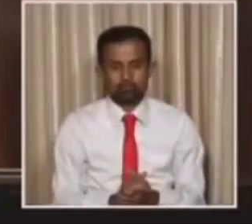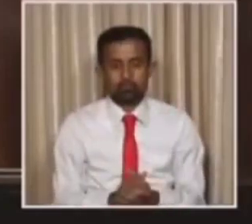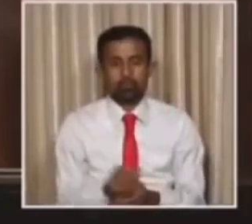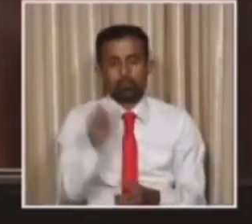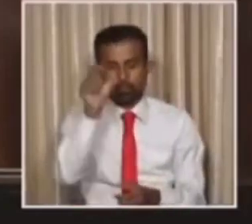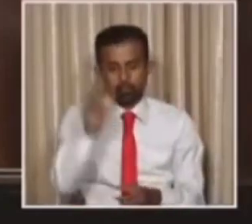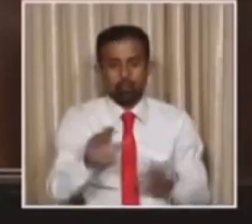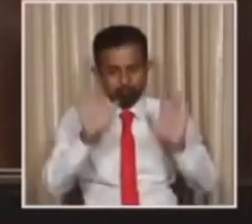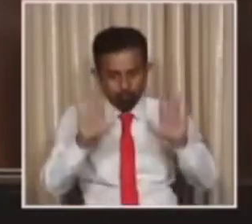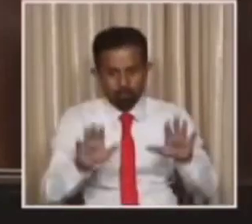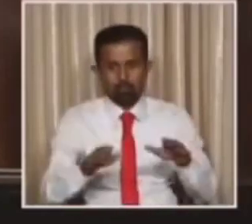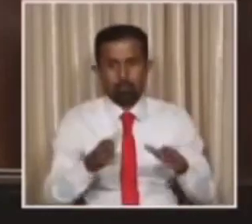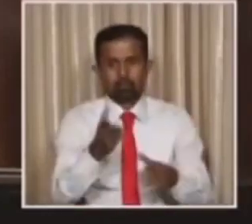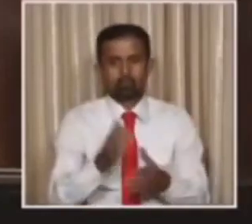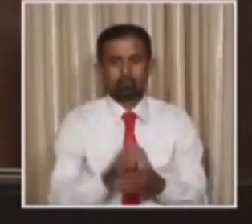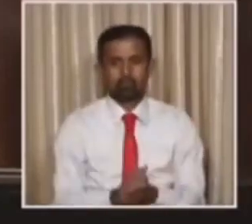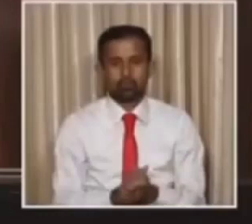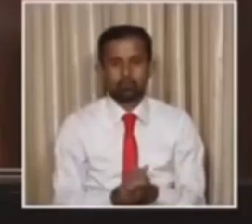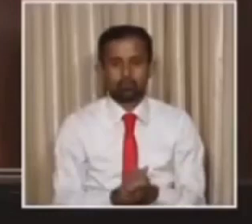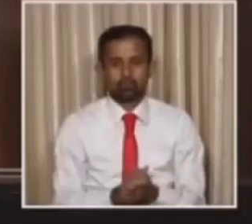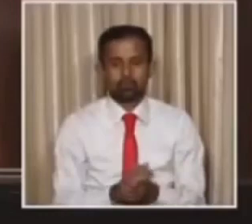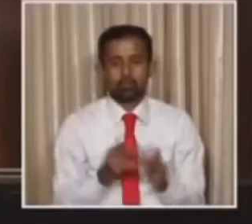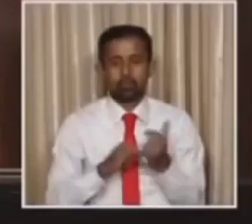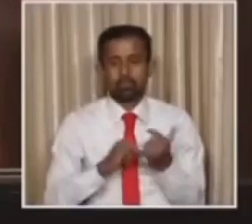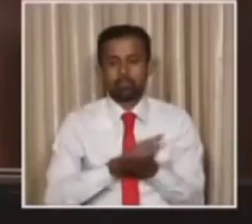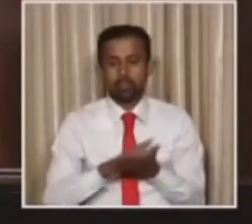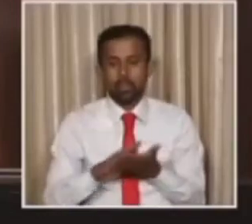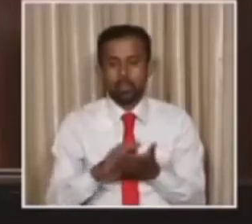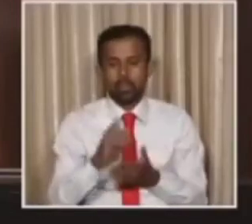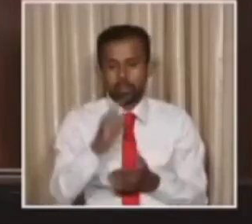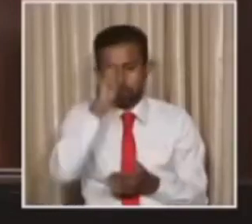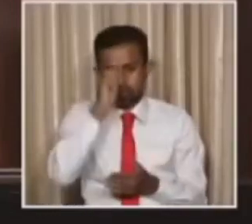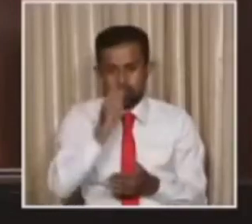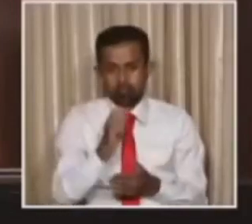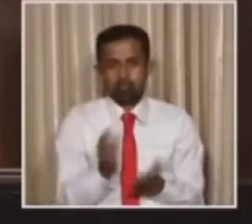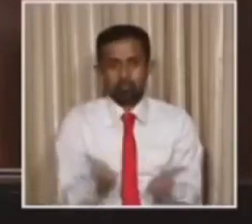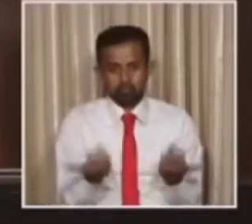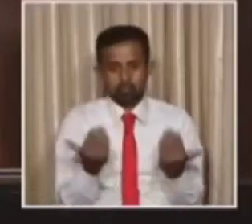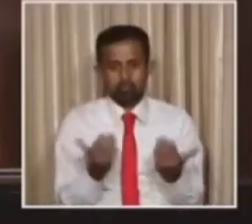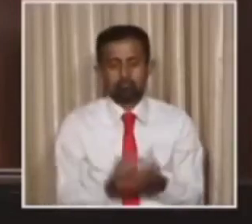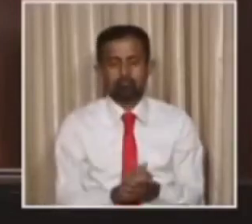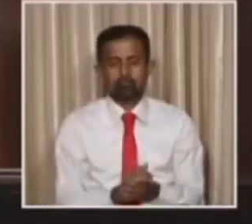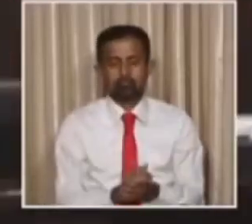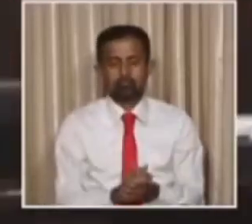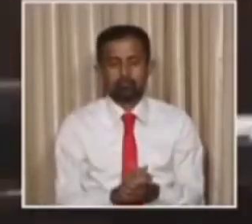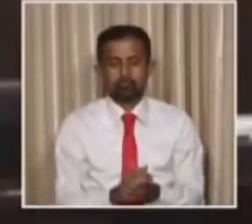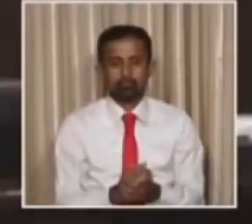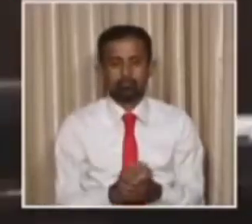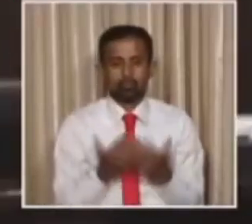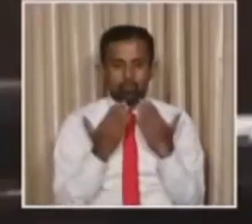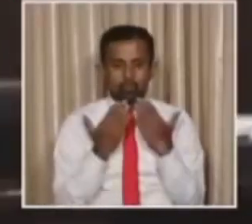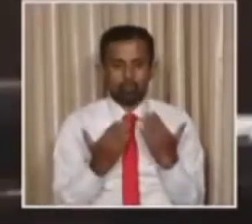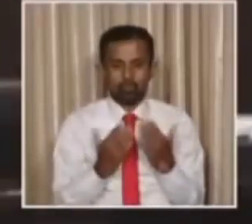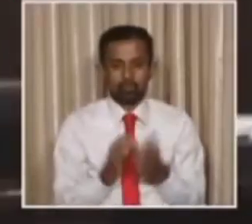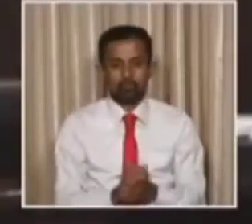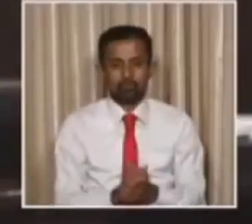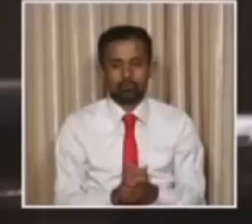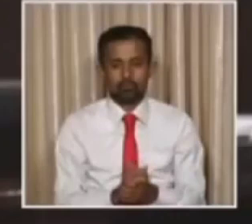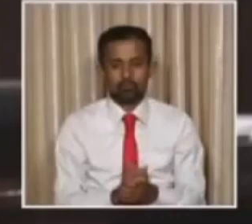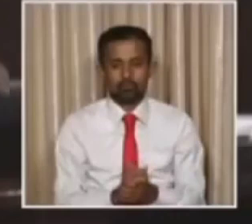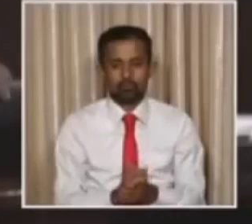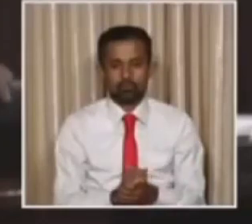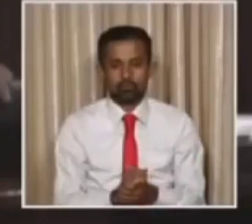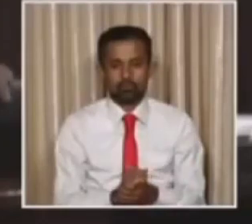Obutuma Karunakala indaganda me Shanakiyan rasaputuma banthuma idire geniyanna sir. Under the Parliament Powers and Tamil